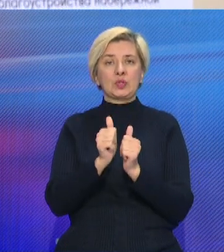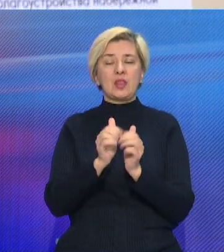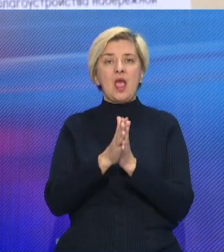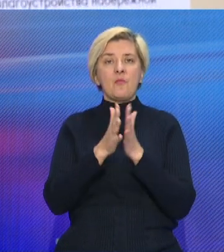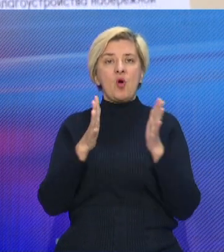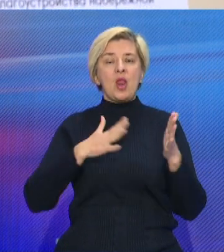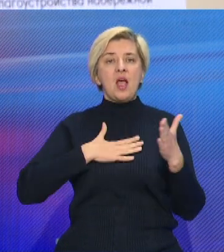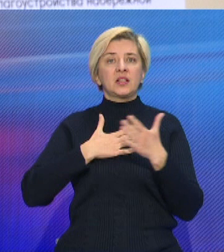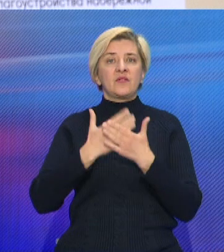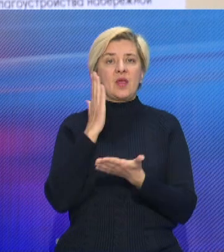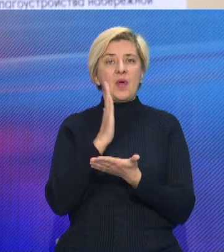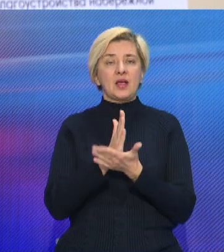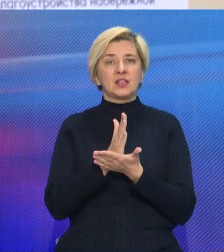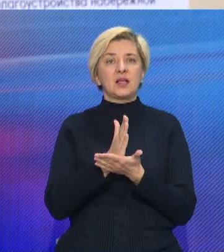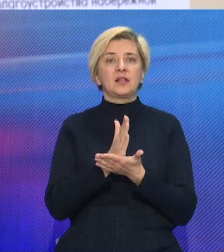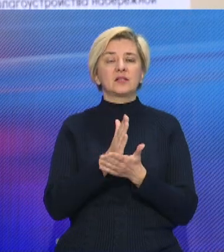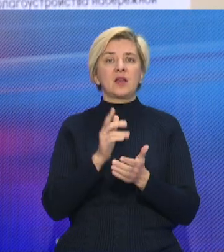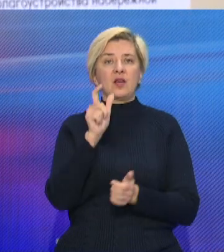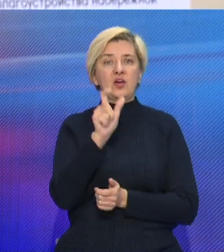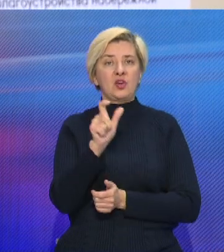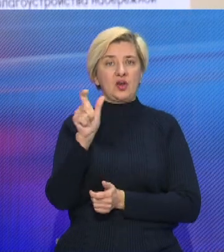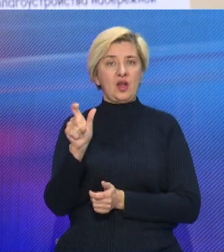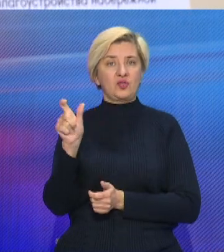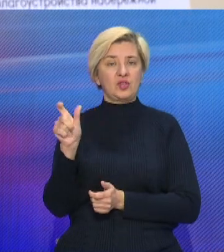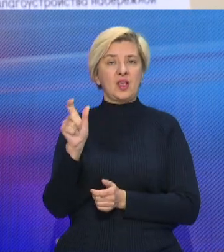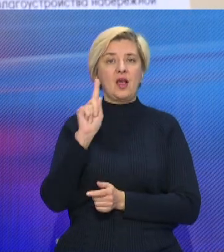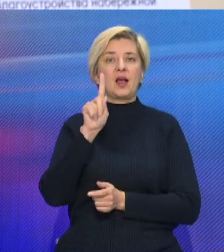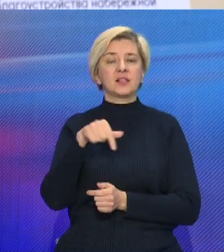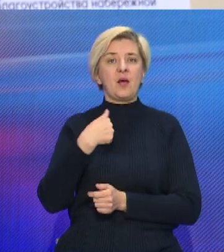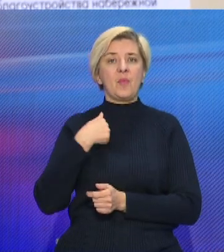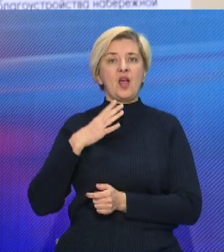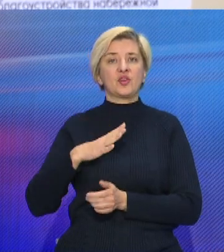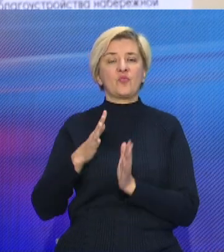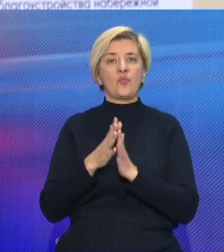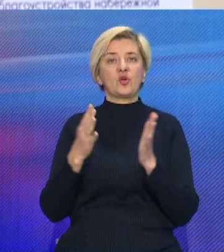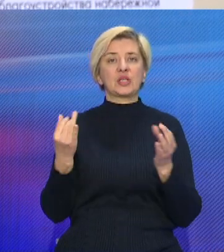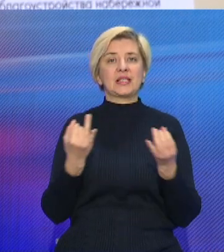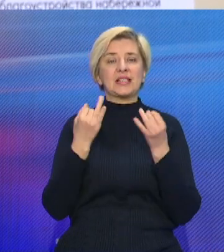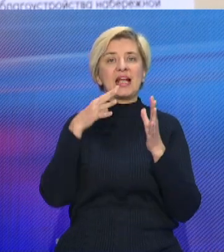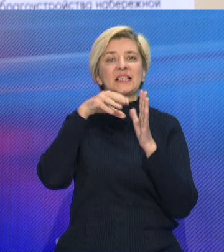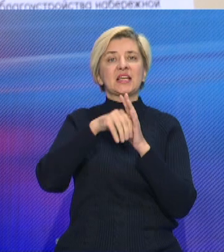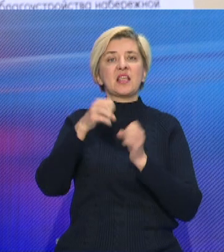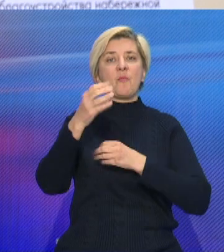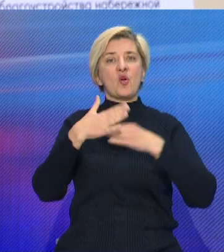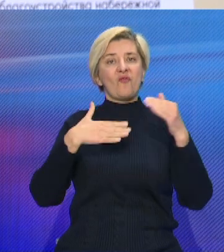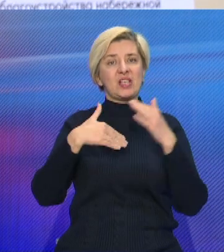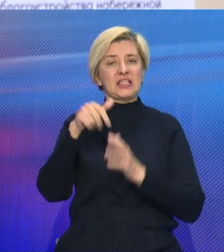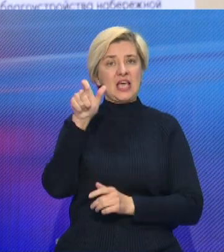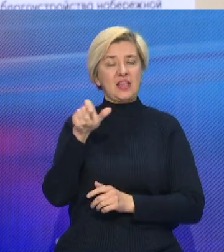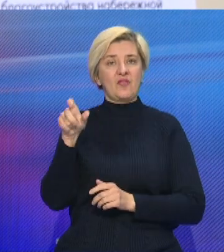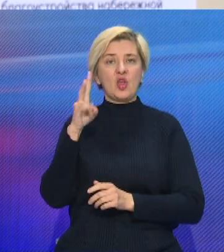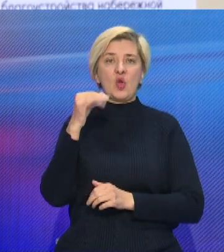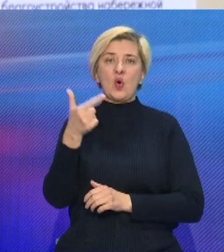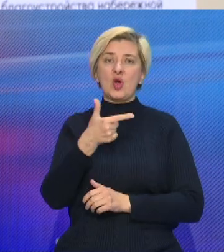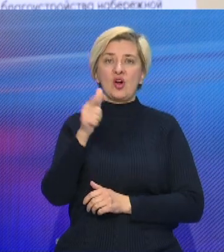Наиболее активными оказались именно граждане, хотя мы ожидали больше интерес среди профессионалов, но граждане у нас